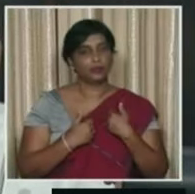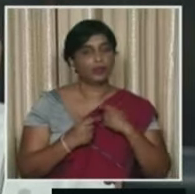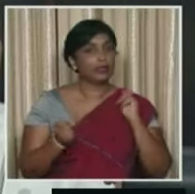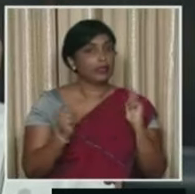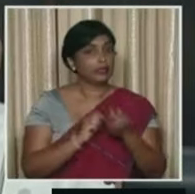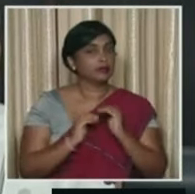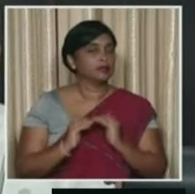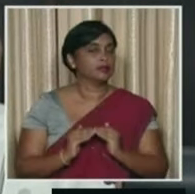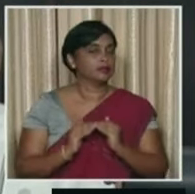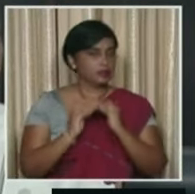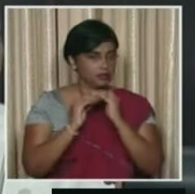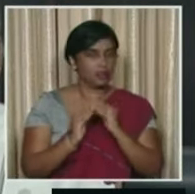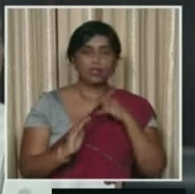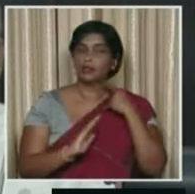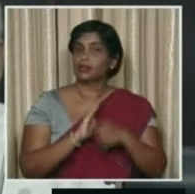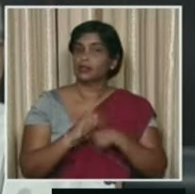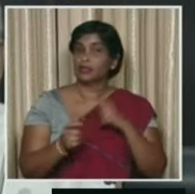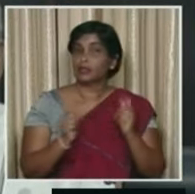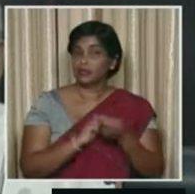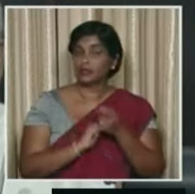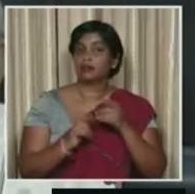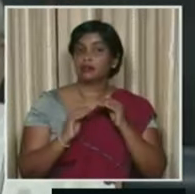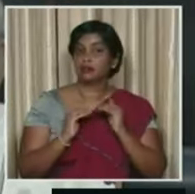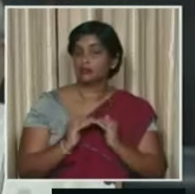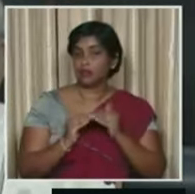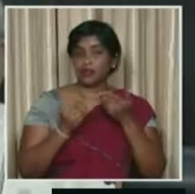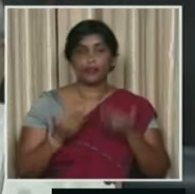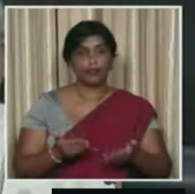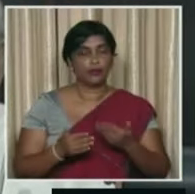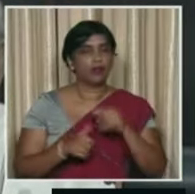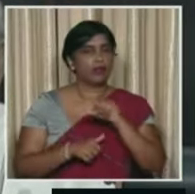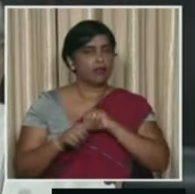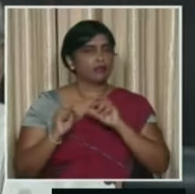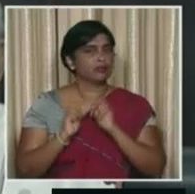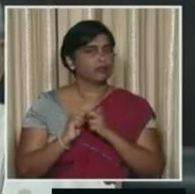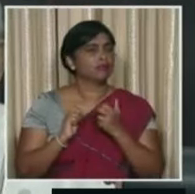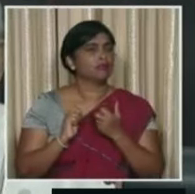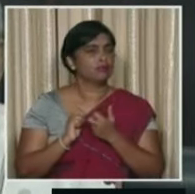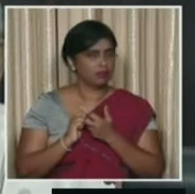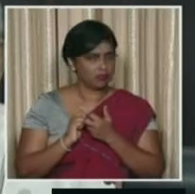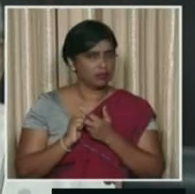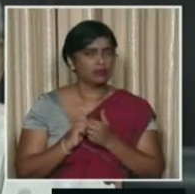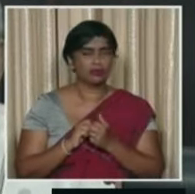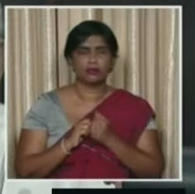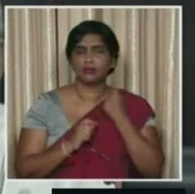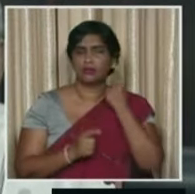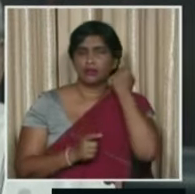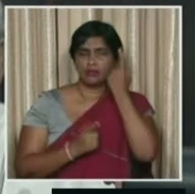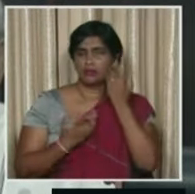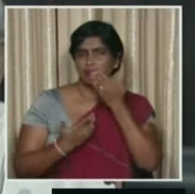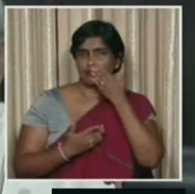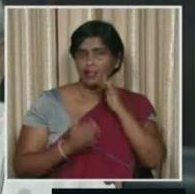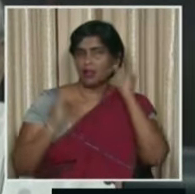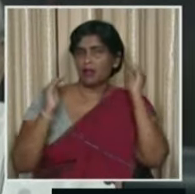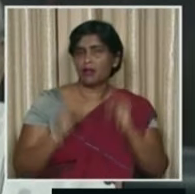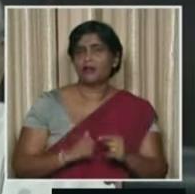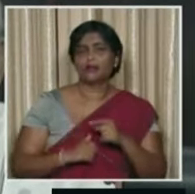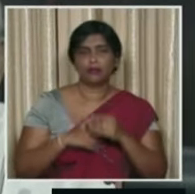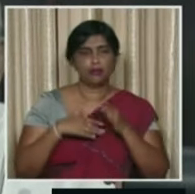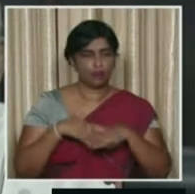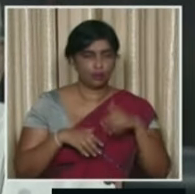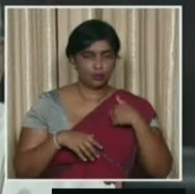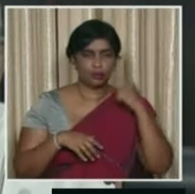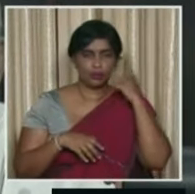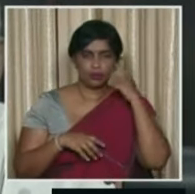ක්‍රිකට් සංවර්ධනය ශ්‍රී ලංකාවේ ක්‍රිකට් ක්‍රීඩා වර්තමානයේ ආයතනික අර්බුදයකට සහ කුසලතා හිඟයකට මූණ පා ඇති බව අප